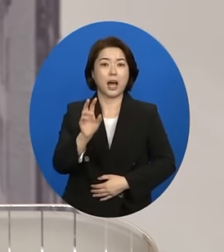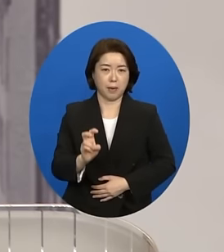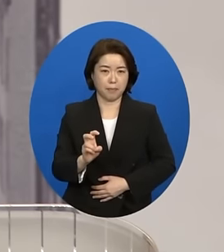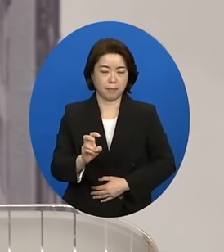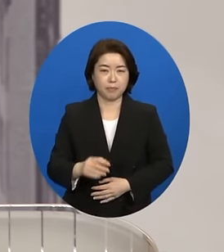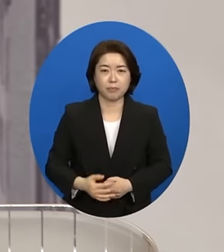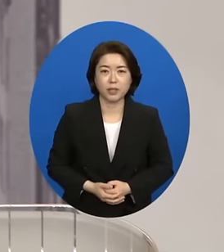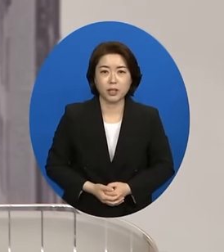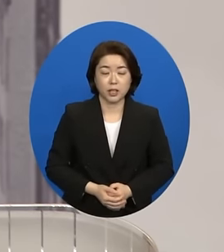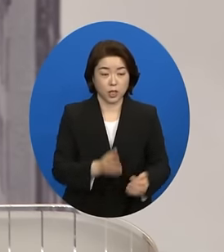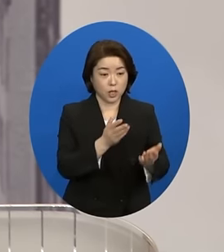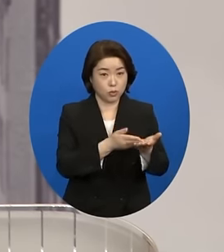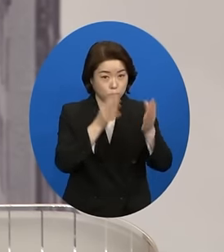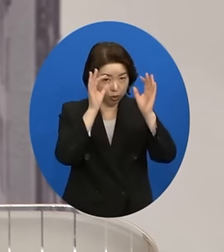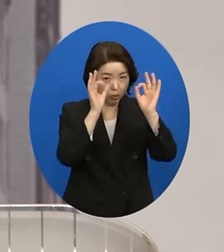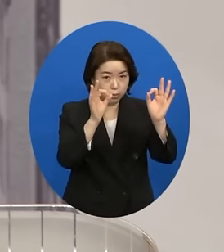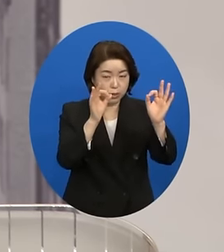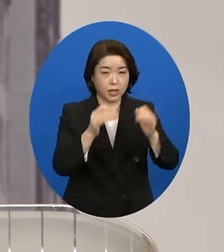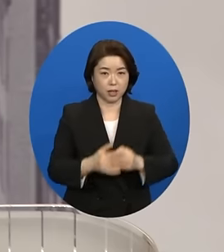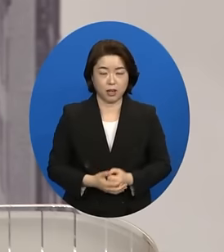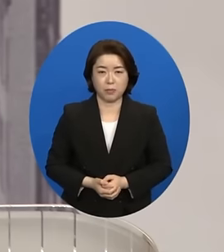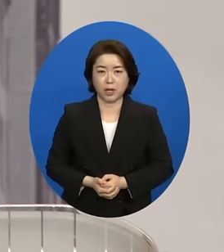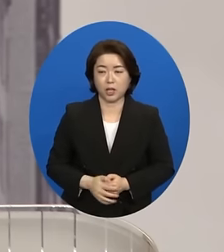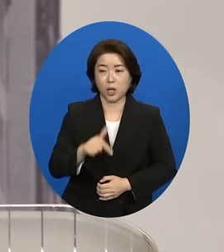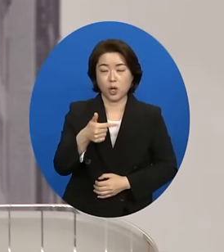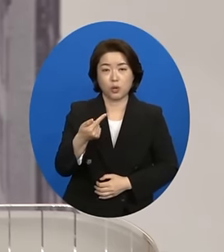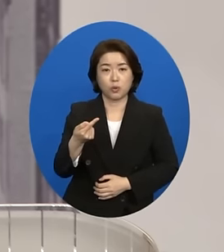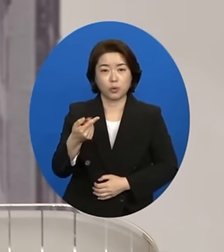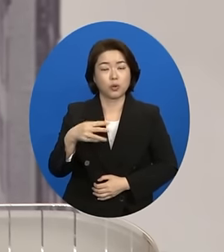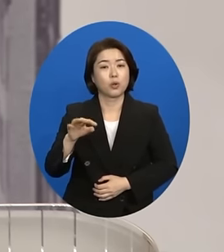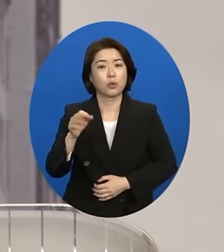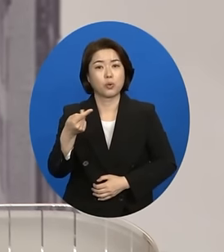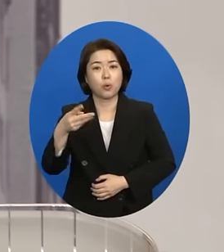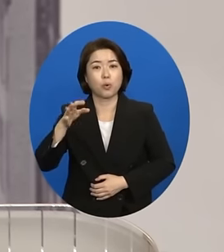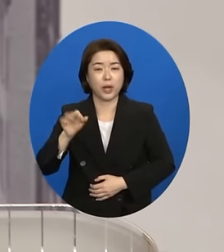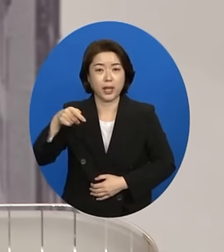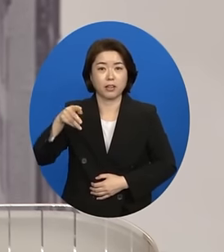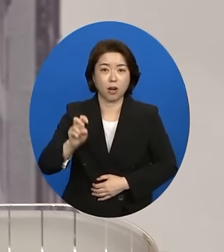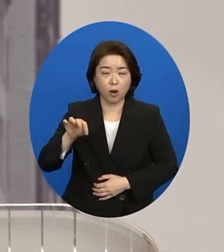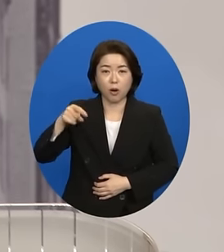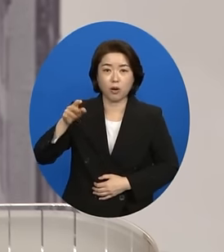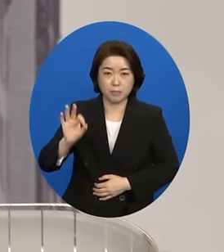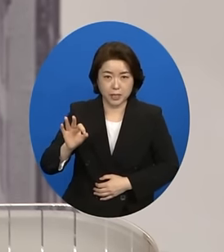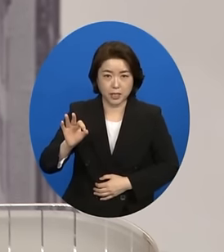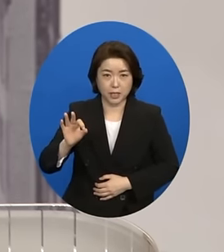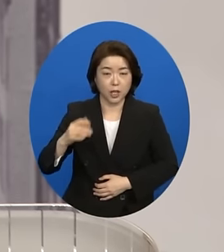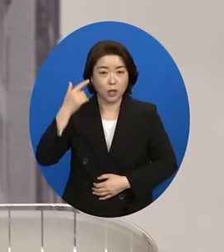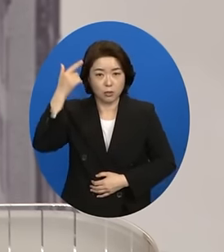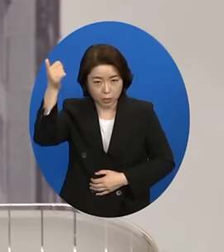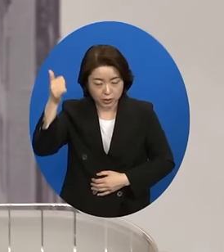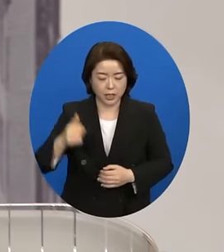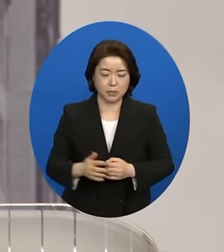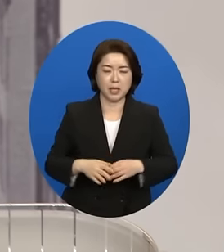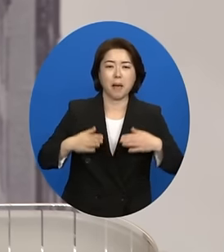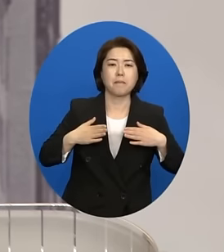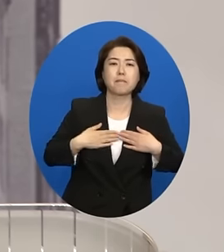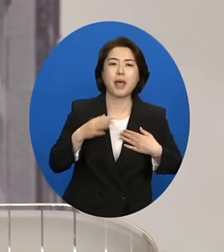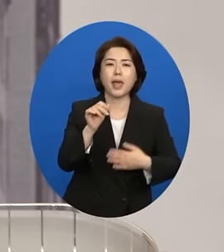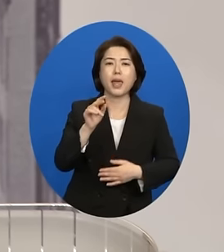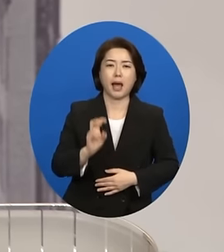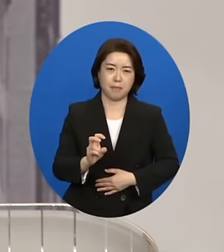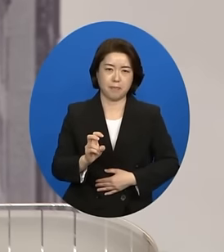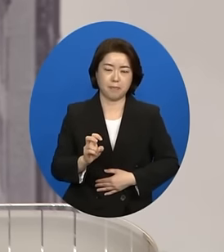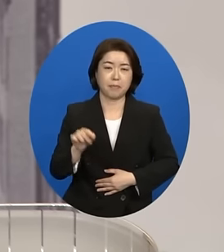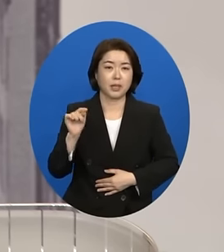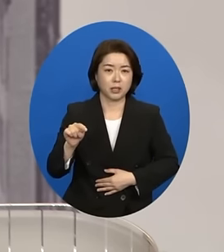보니까 예수전도단을 세우신 로렌 커닝의 목사님이 88세로 폐암으로 돌아가셨다는